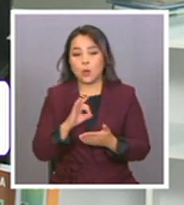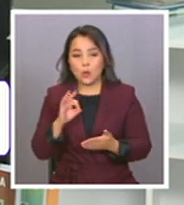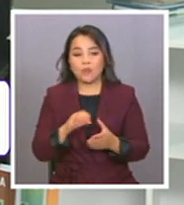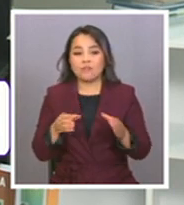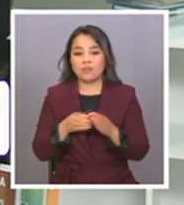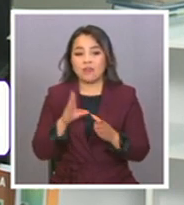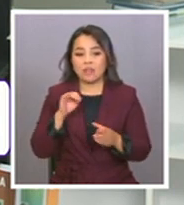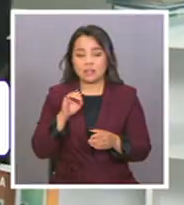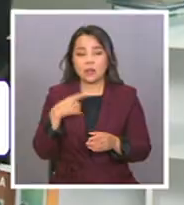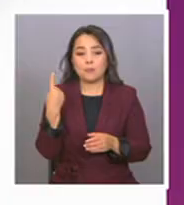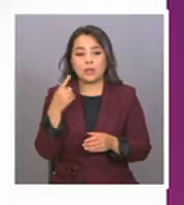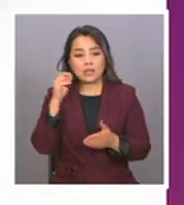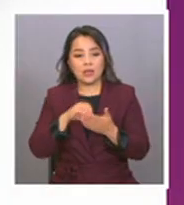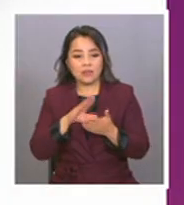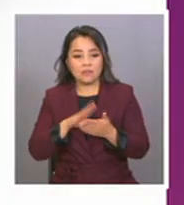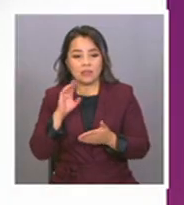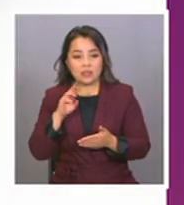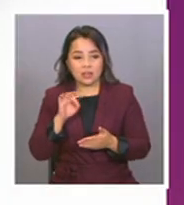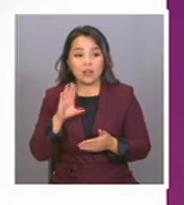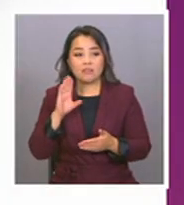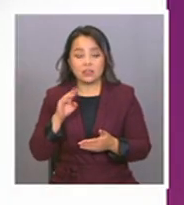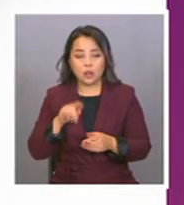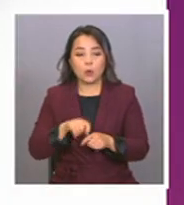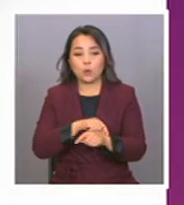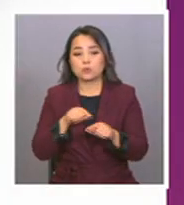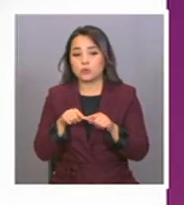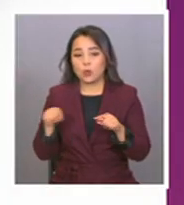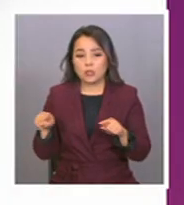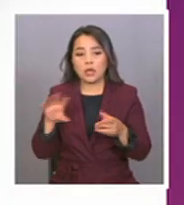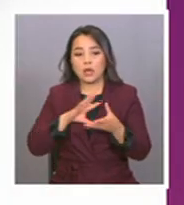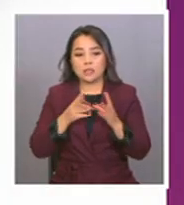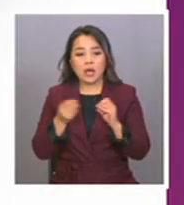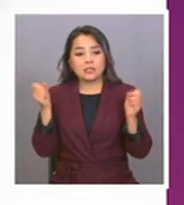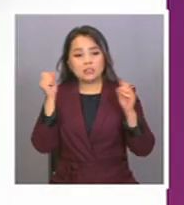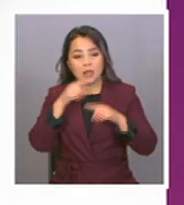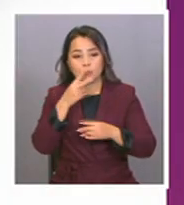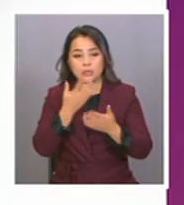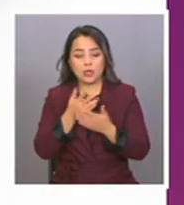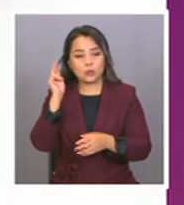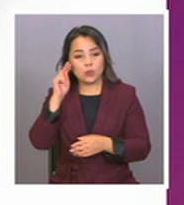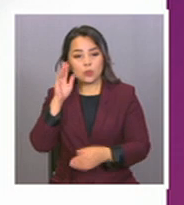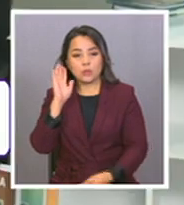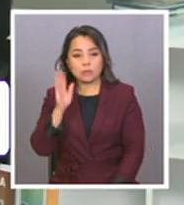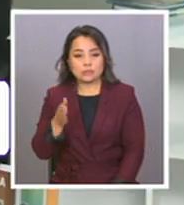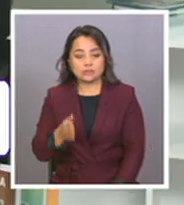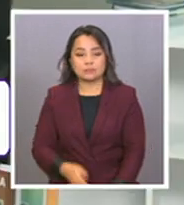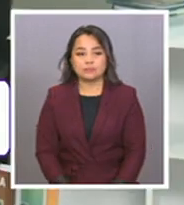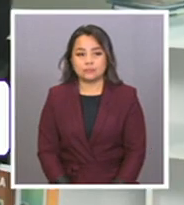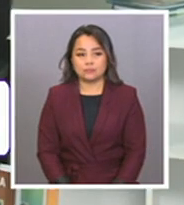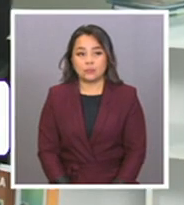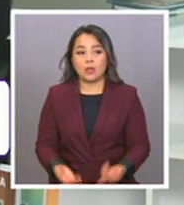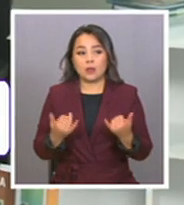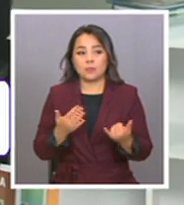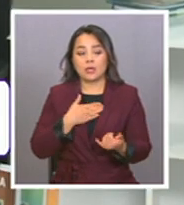вектордың, бірлік вектордың және вектор ұзындығының анықтамаларын білетін боласыздар. Бізде